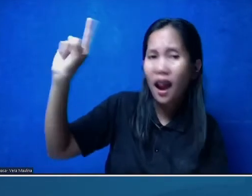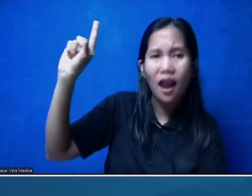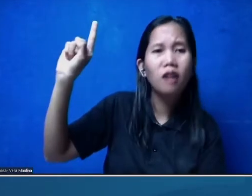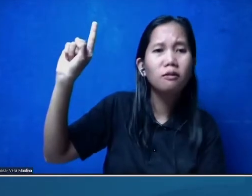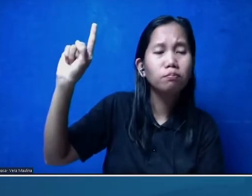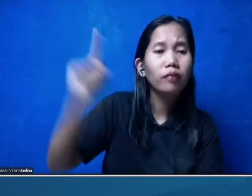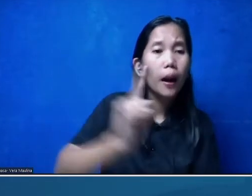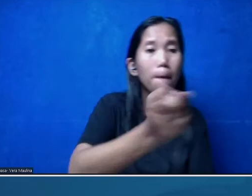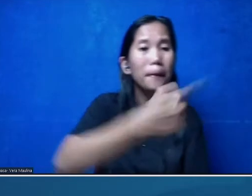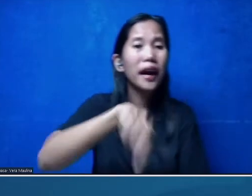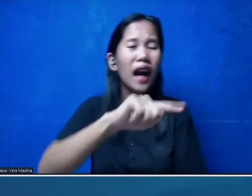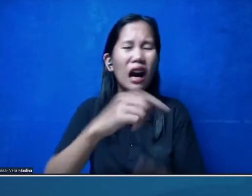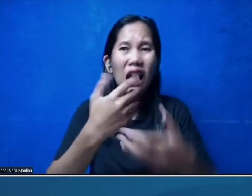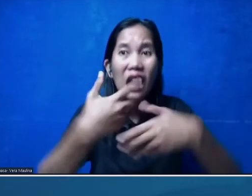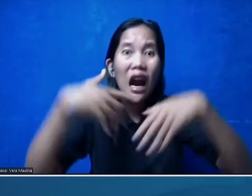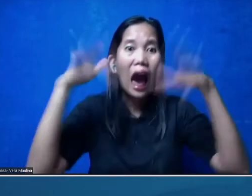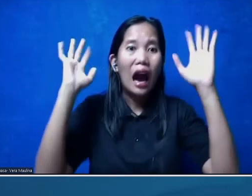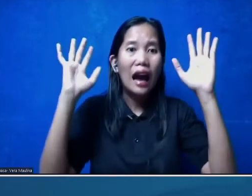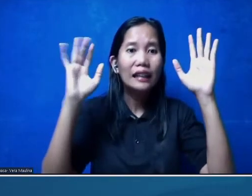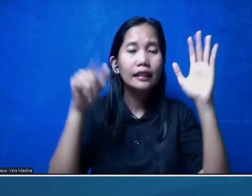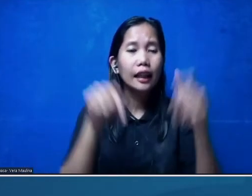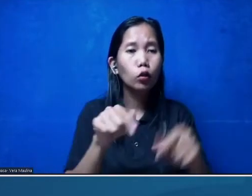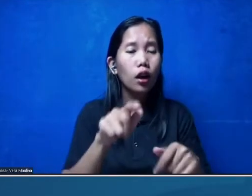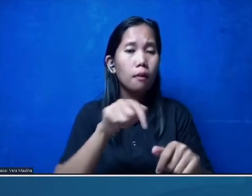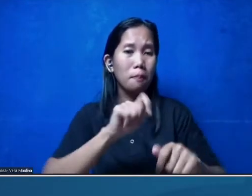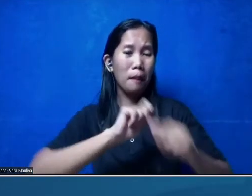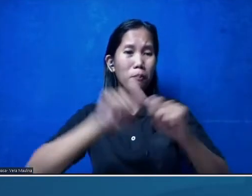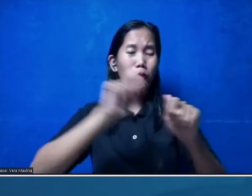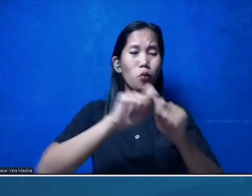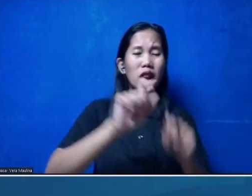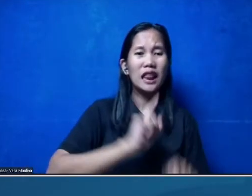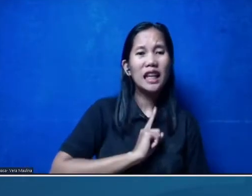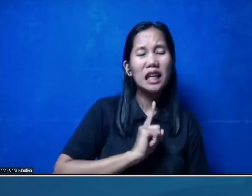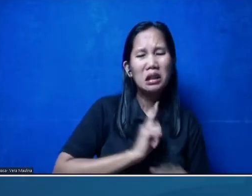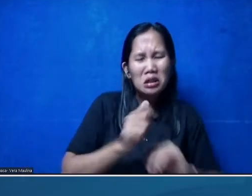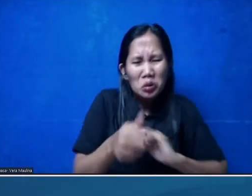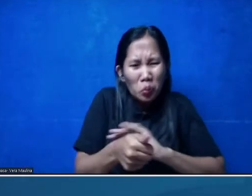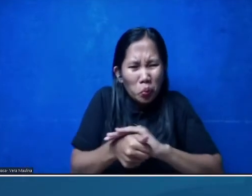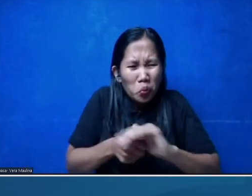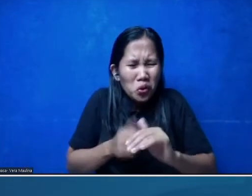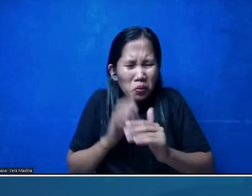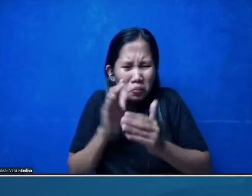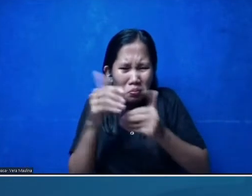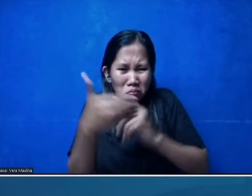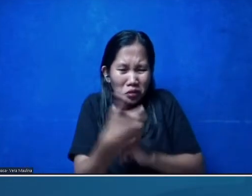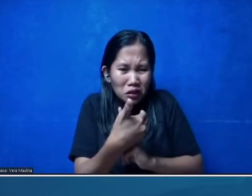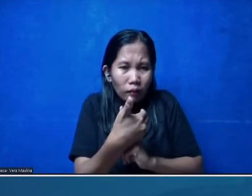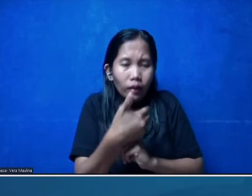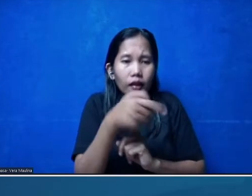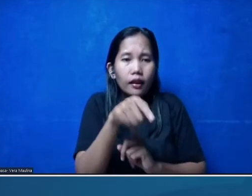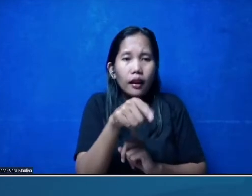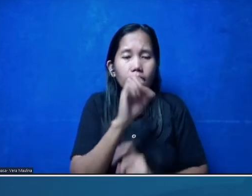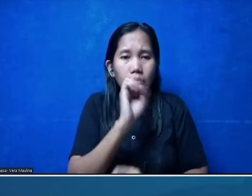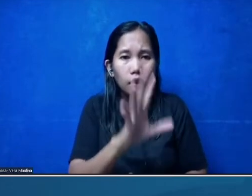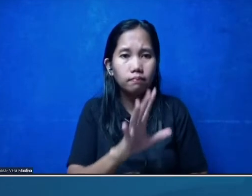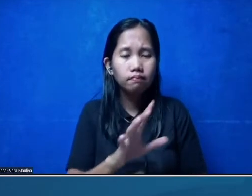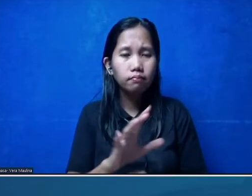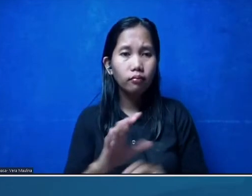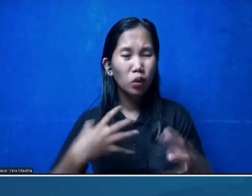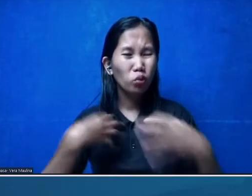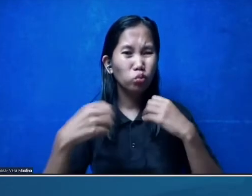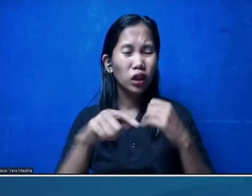dikatakan dosa itulah yang membuat perpisahan dan membuat kita bersembunyi dari